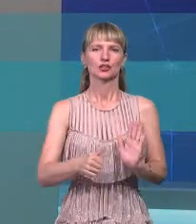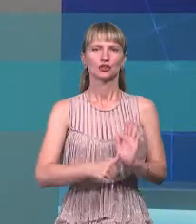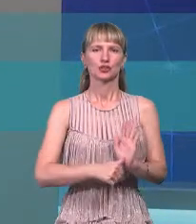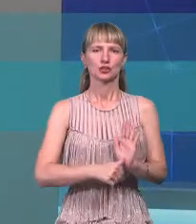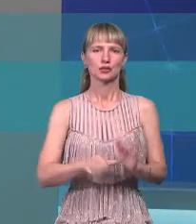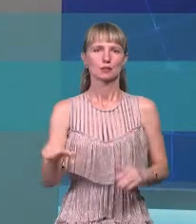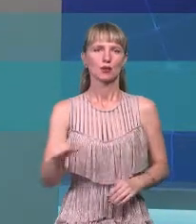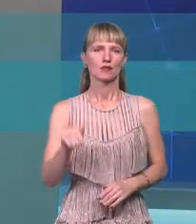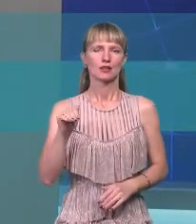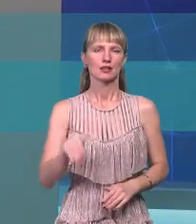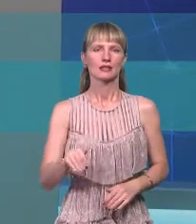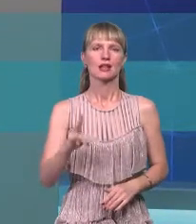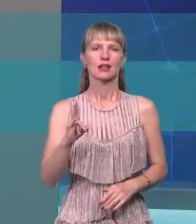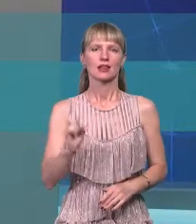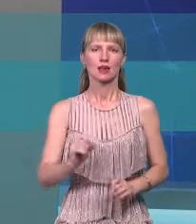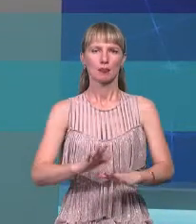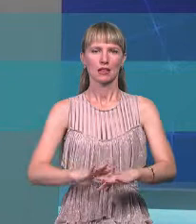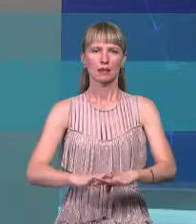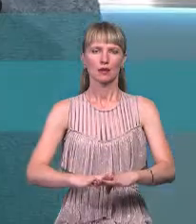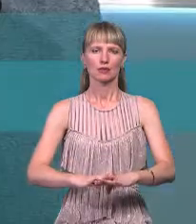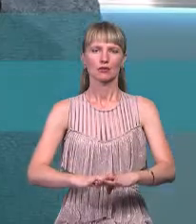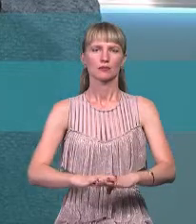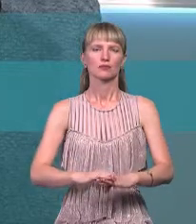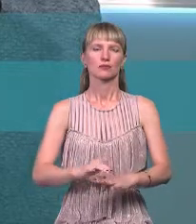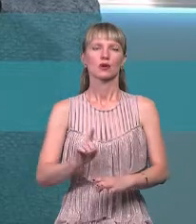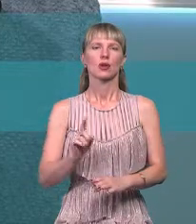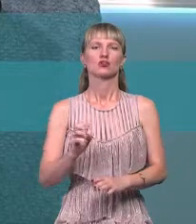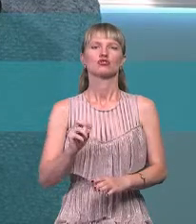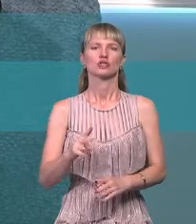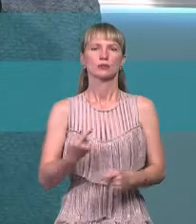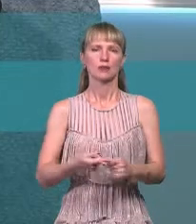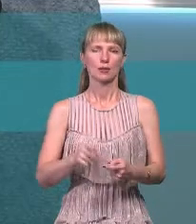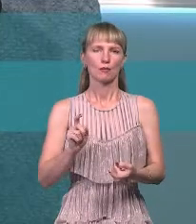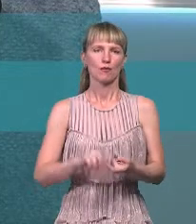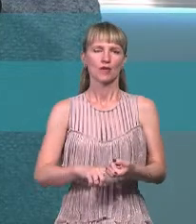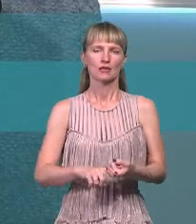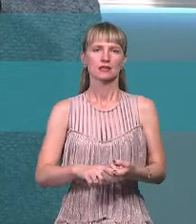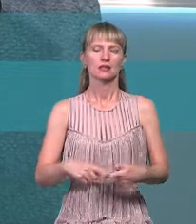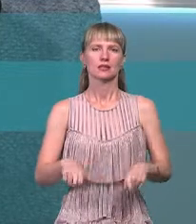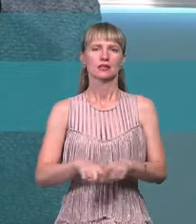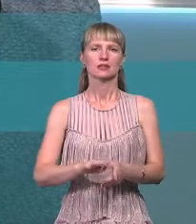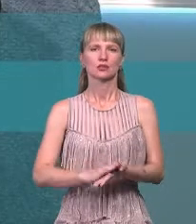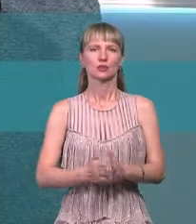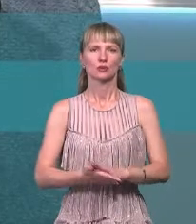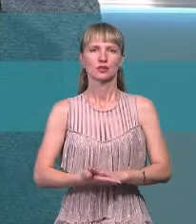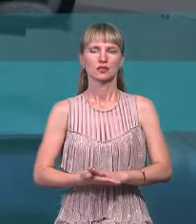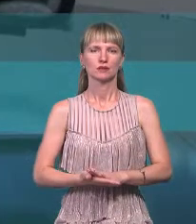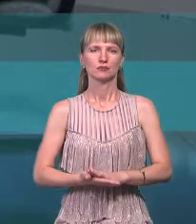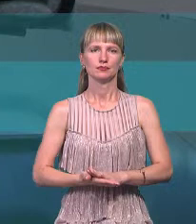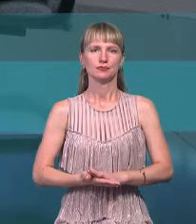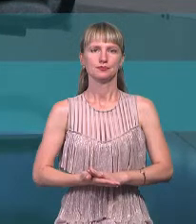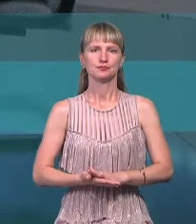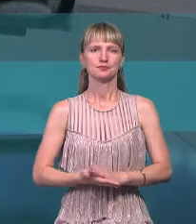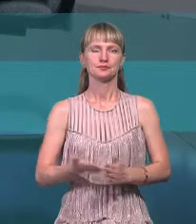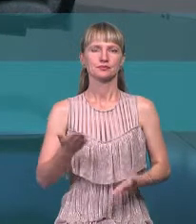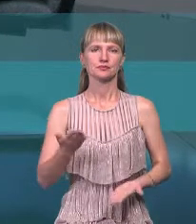6,5 тисяч на математику. А з чим це пов'язано? Ну, бачите, яка ситуація. Ну, по-перше,